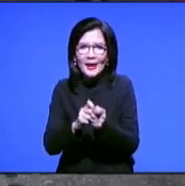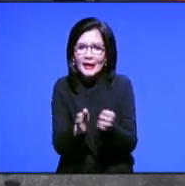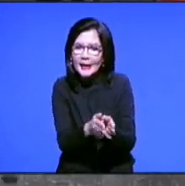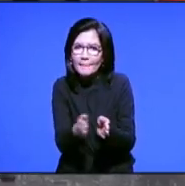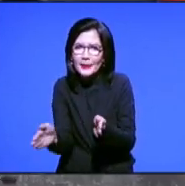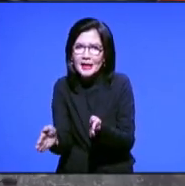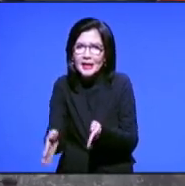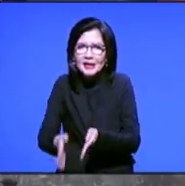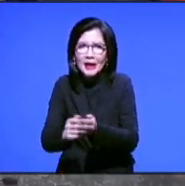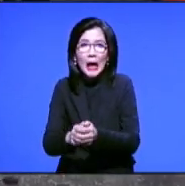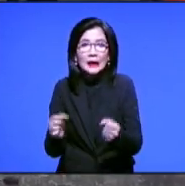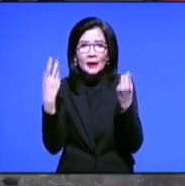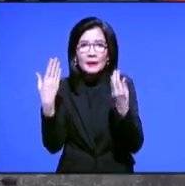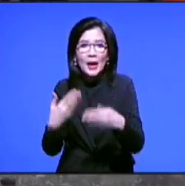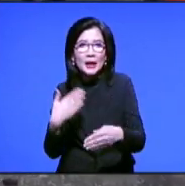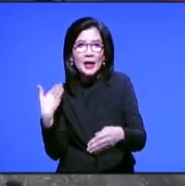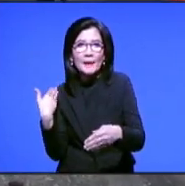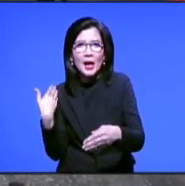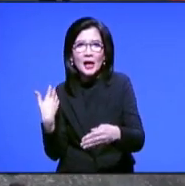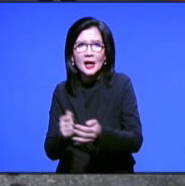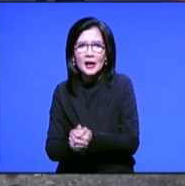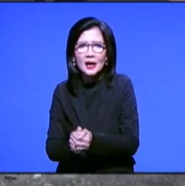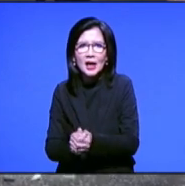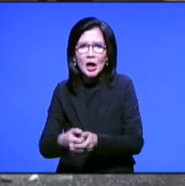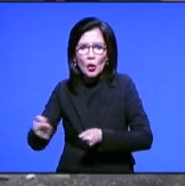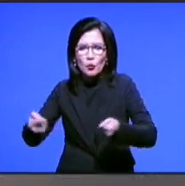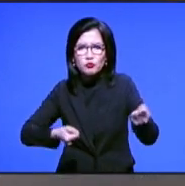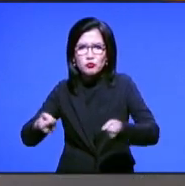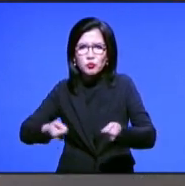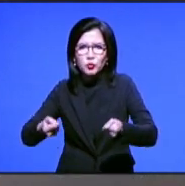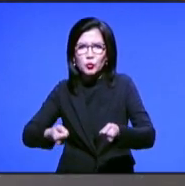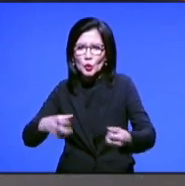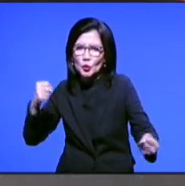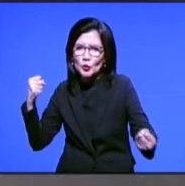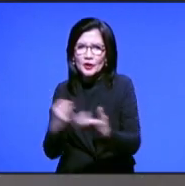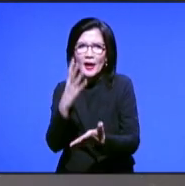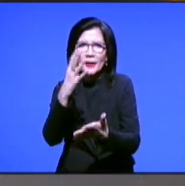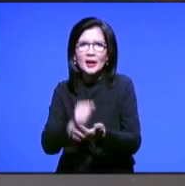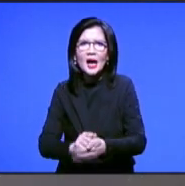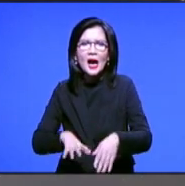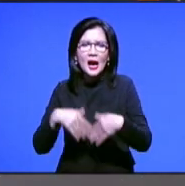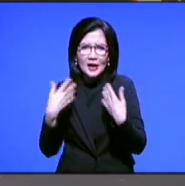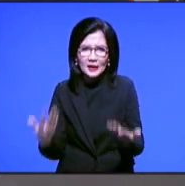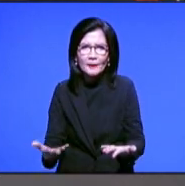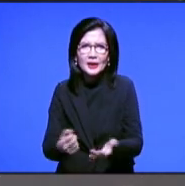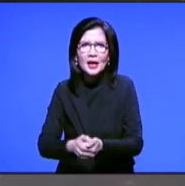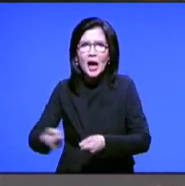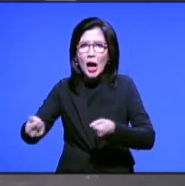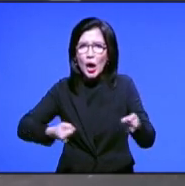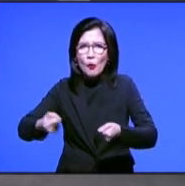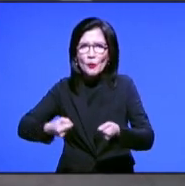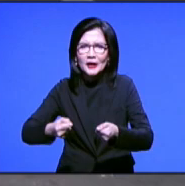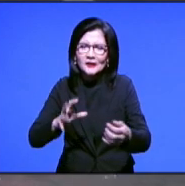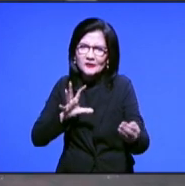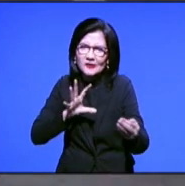Tiba-tiba dari belakang mobil tangki air minum menabrak dengan kencang. Akibatnya mobil tangki air minum